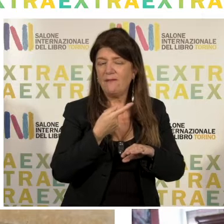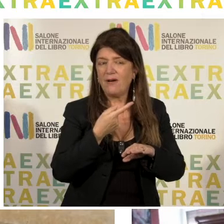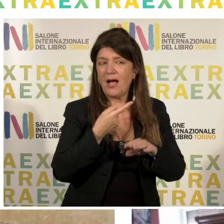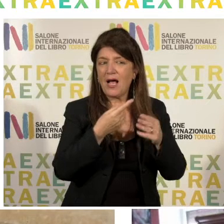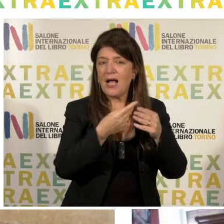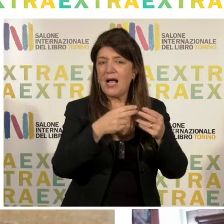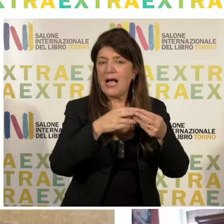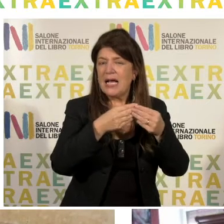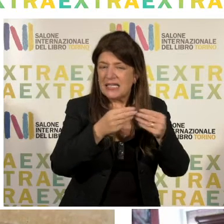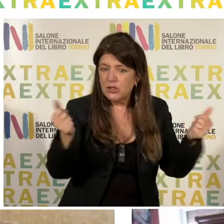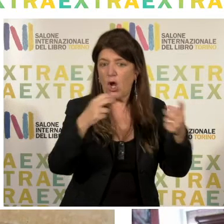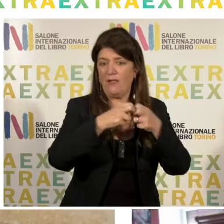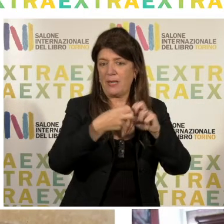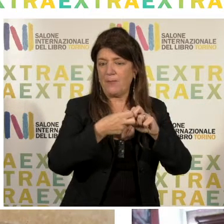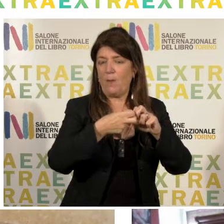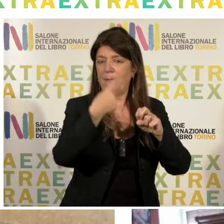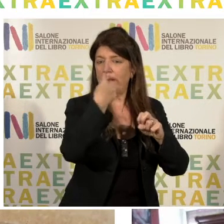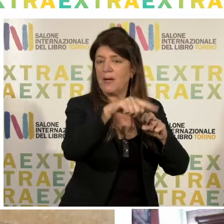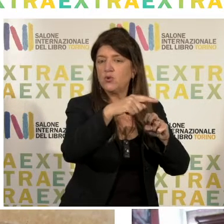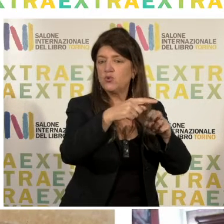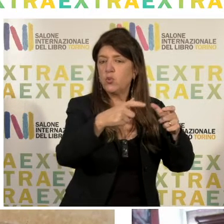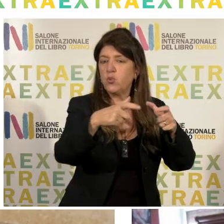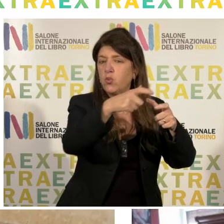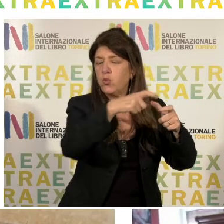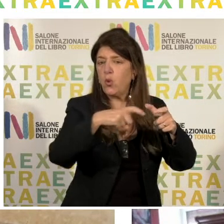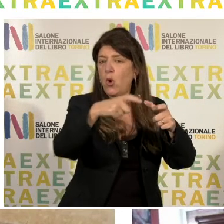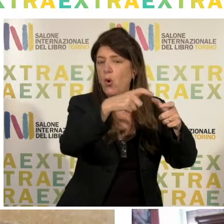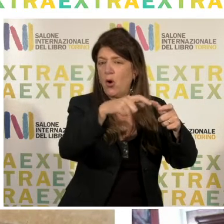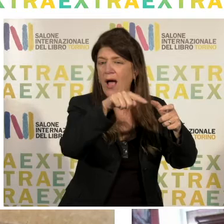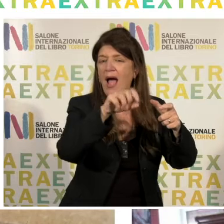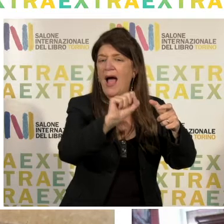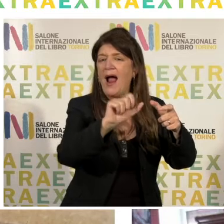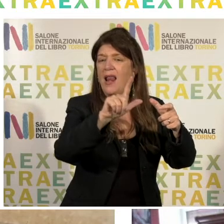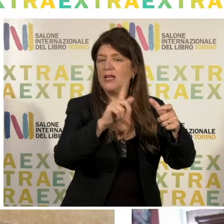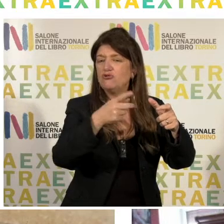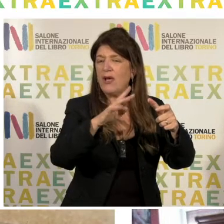algerino una vera e propria federazione fra la Francia e l'Algeria